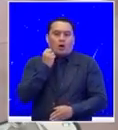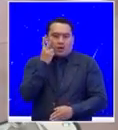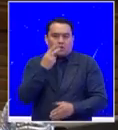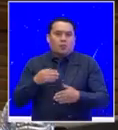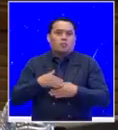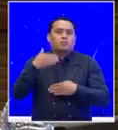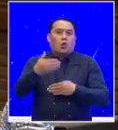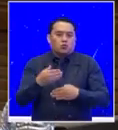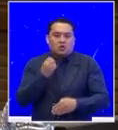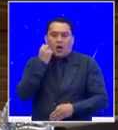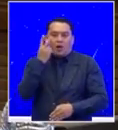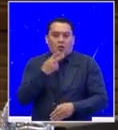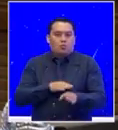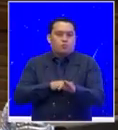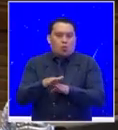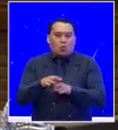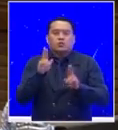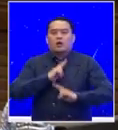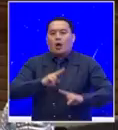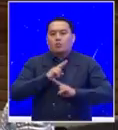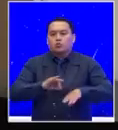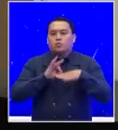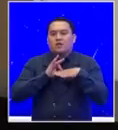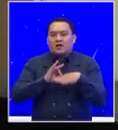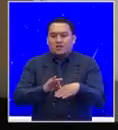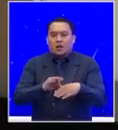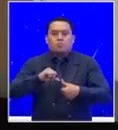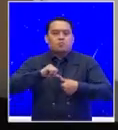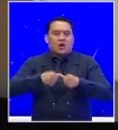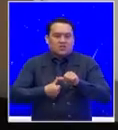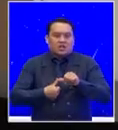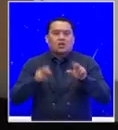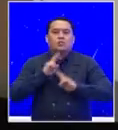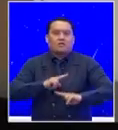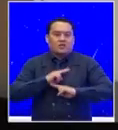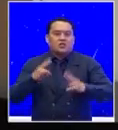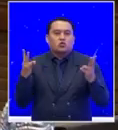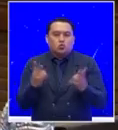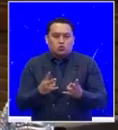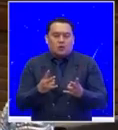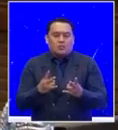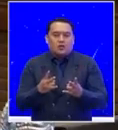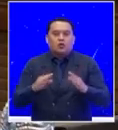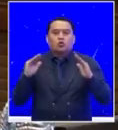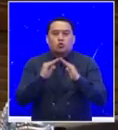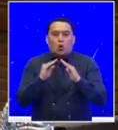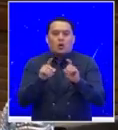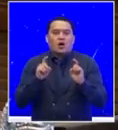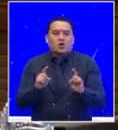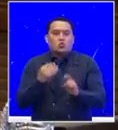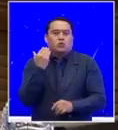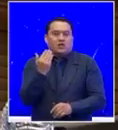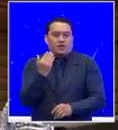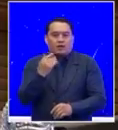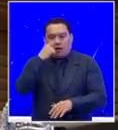обеда. Надо полностью эти работы проводить, постоянно проводить. И чтобы люди дома сидели. От вас,